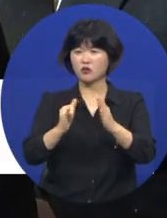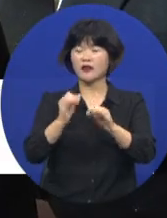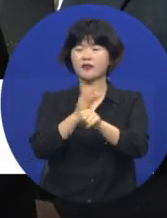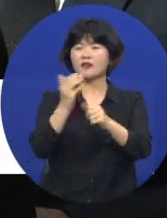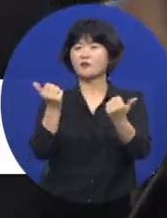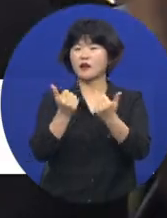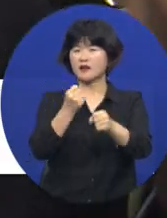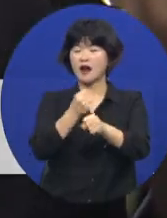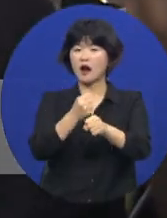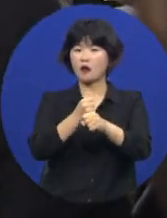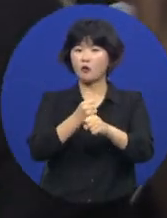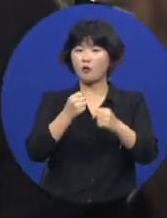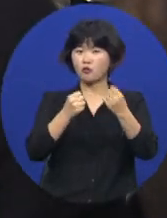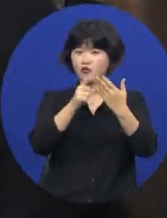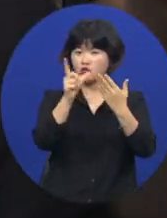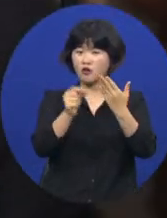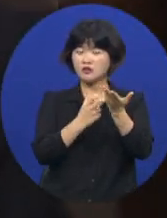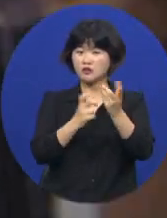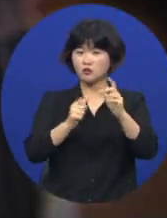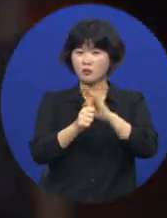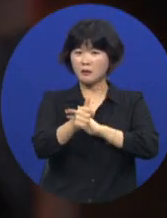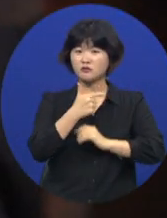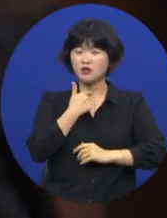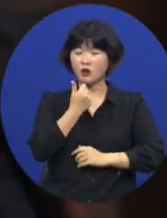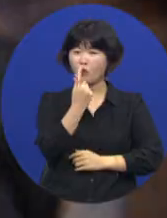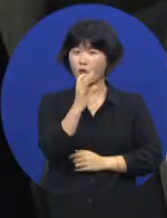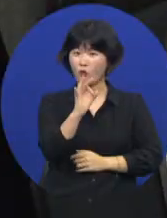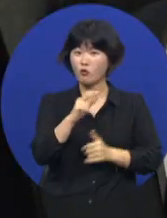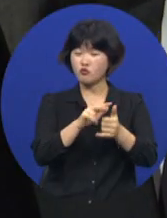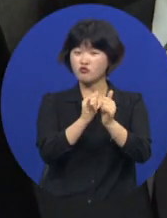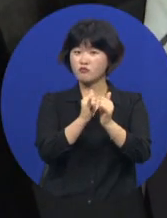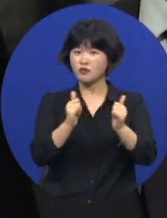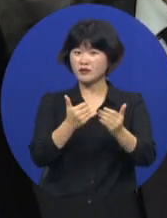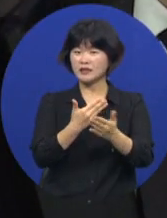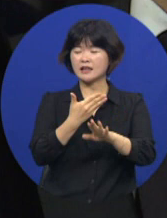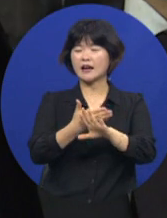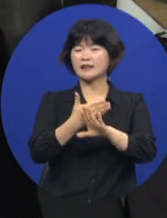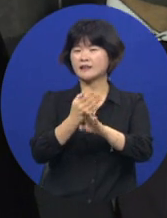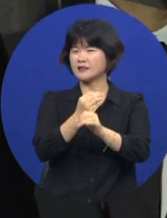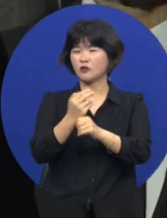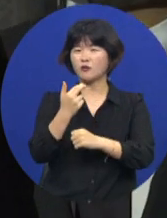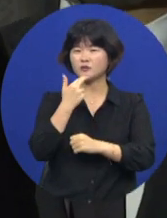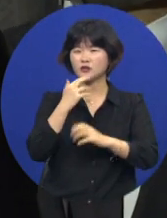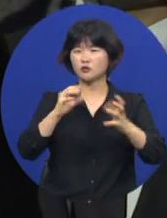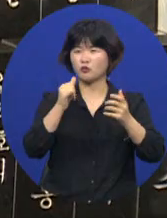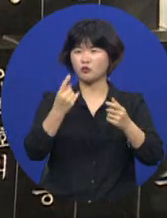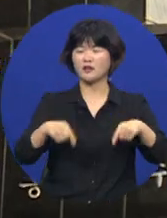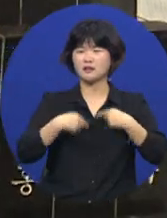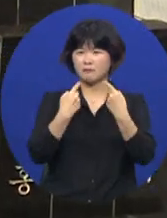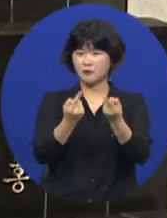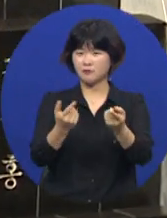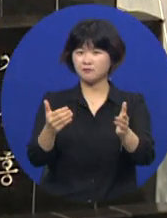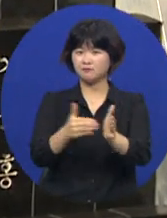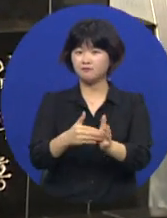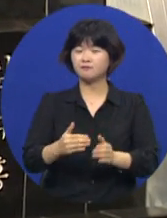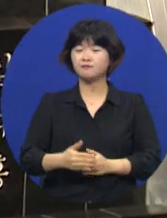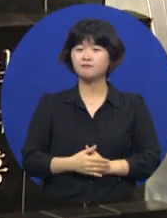가졌고, 지난달 제주를 방문했던 홍준표 후보는 다른 일정 없이 토론회에 참석했습니다.